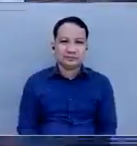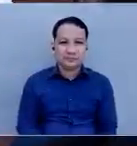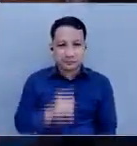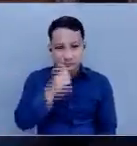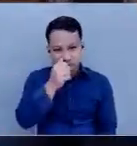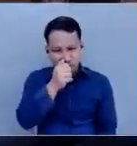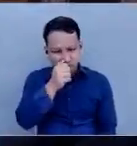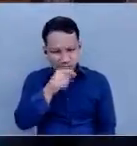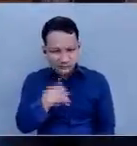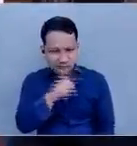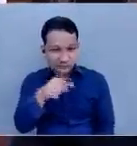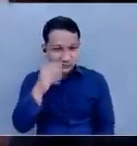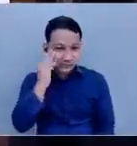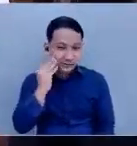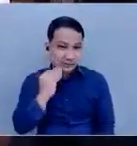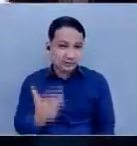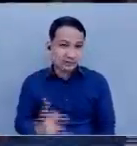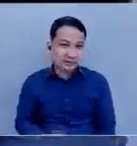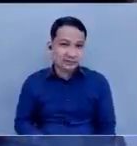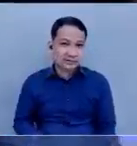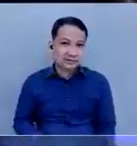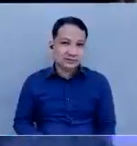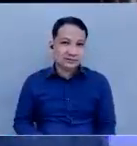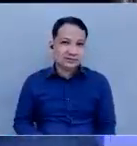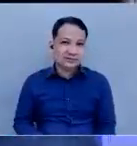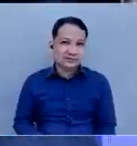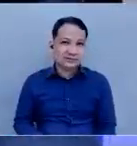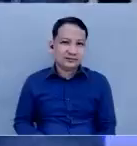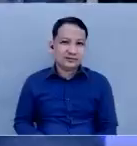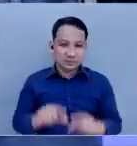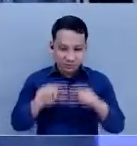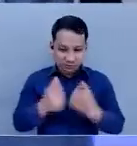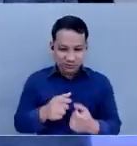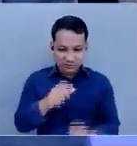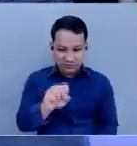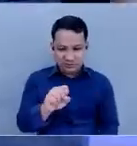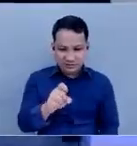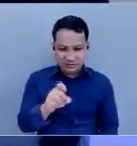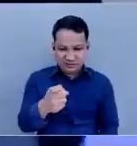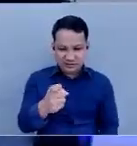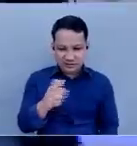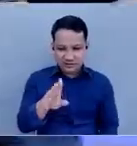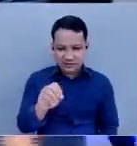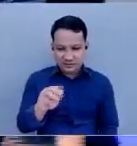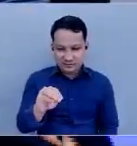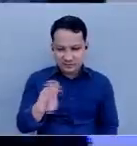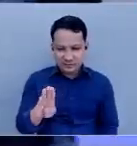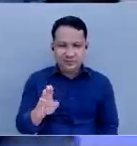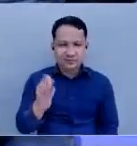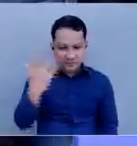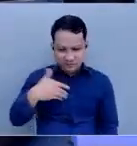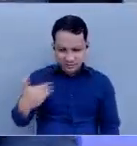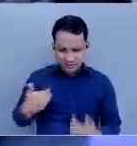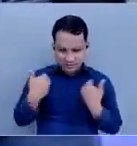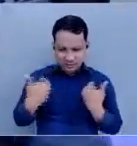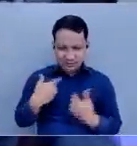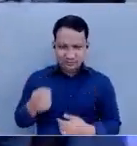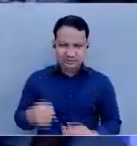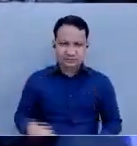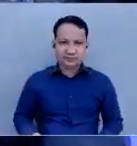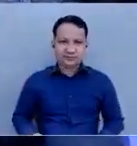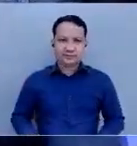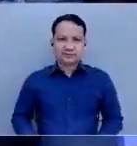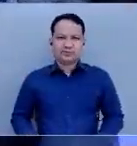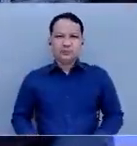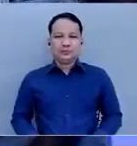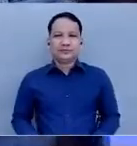Kanina, naabutan nyo ba talaga yung sex bomb? Yes. Ako po, yes. Talaga? Talaga. Ang babata eh. Pakilala nga naman kayo, ano, at saka ano